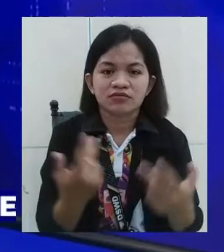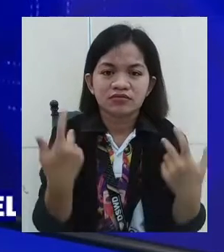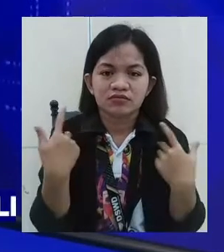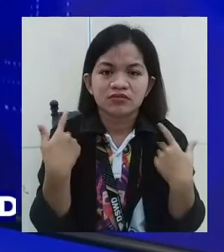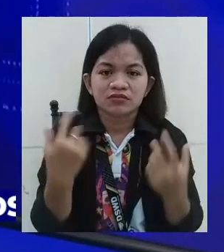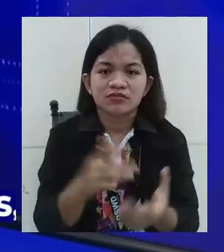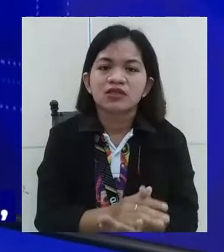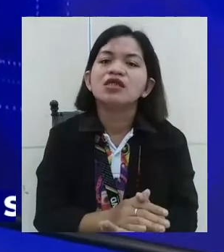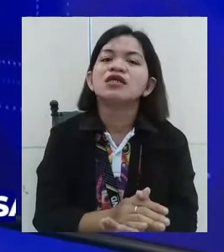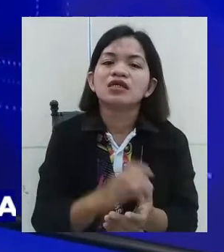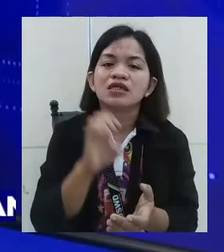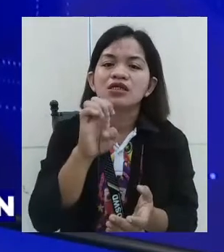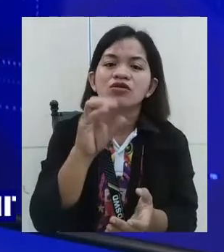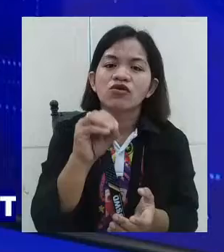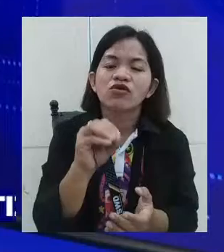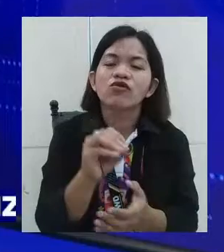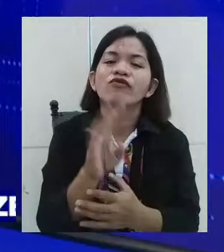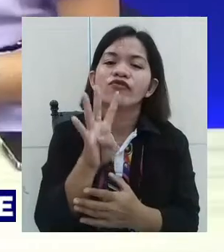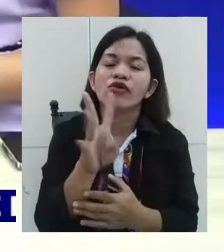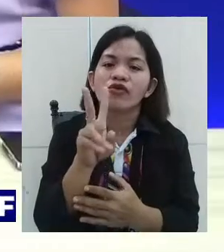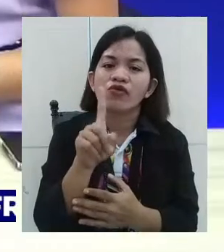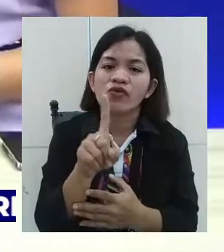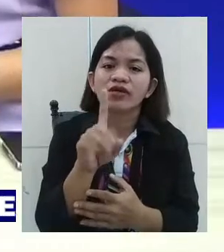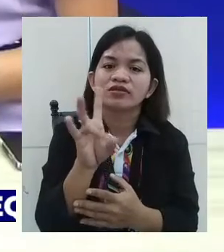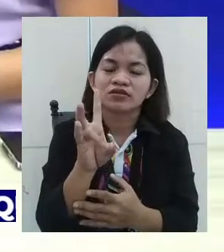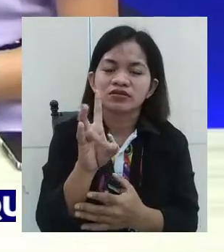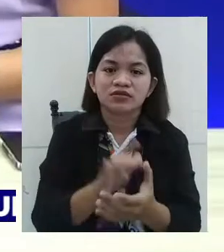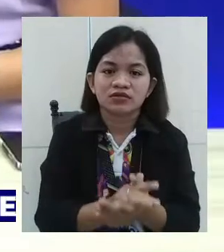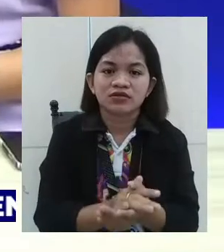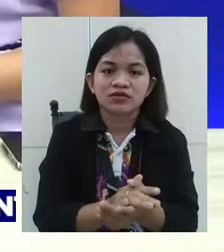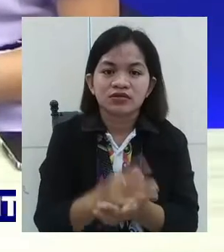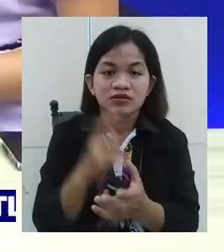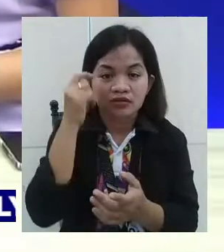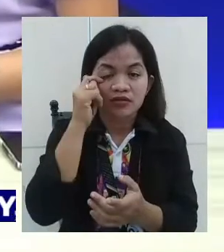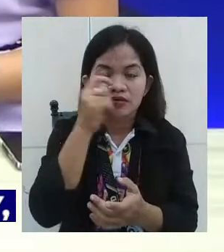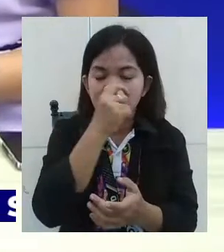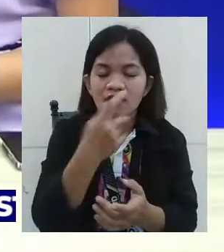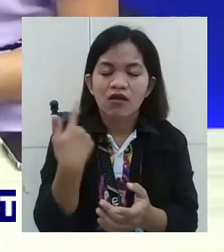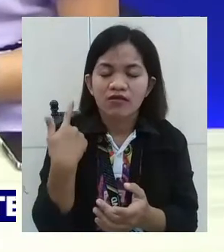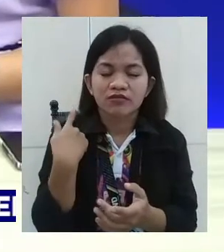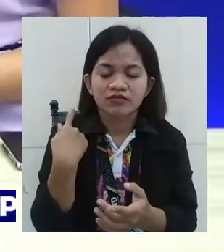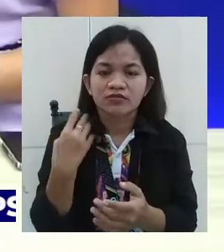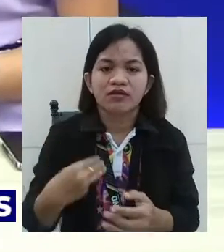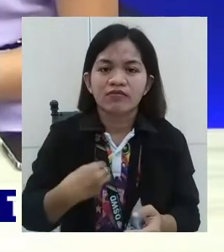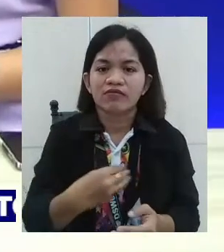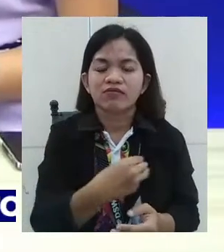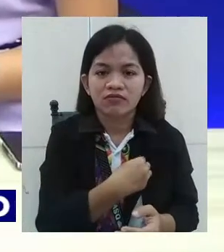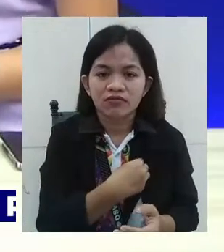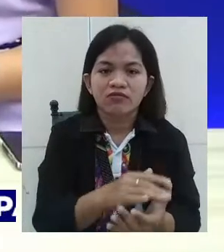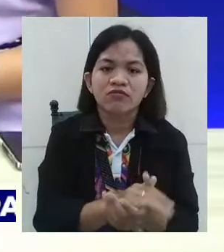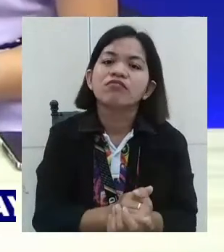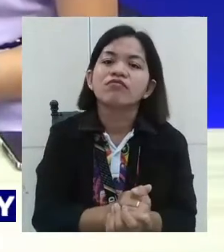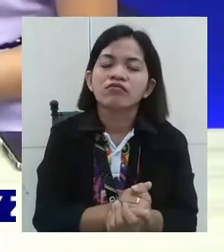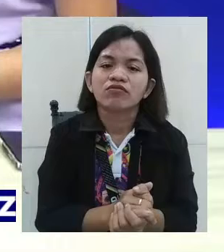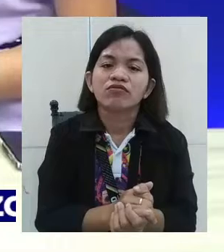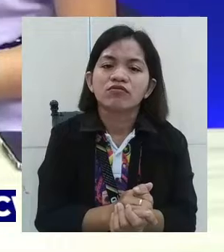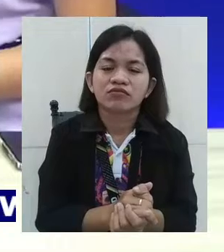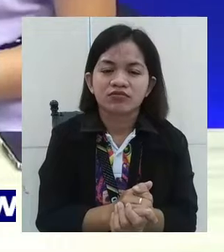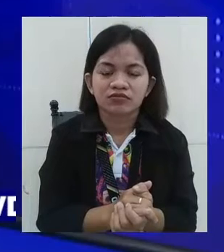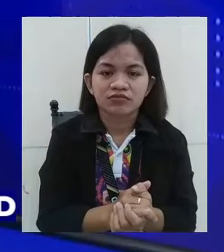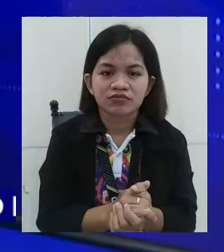EO417, kasi I used to be a member of the National Anti-Poverty Commission, Persons with Disabilities Council, for I